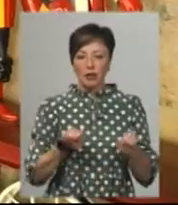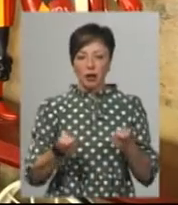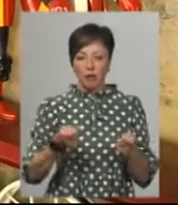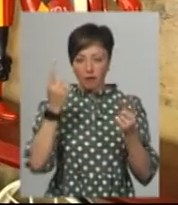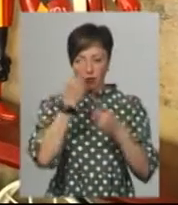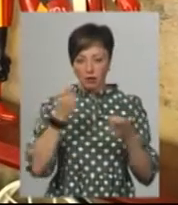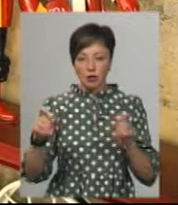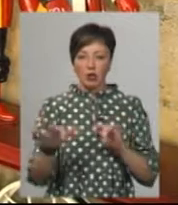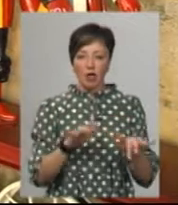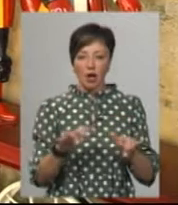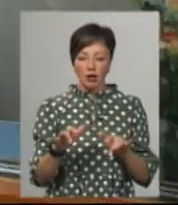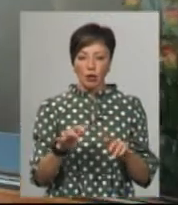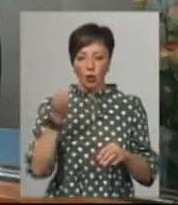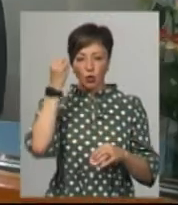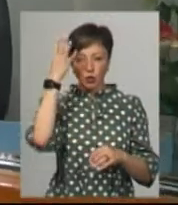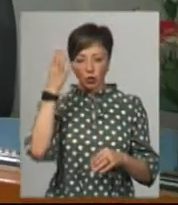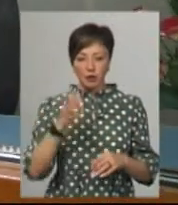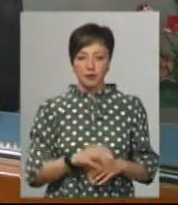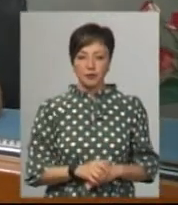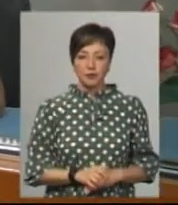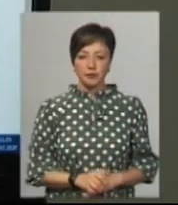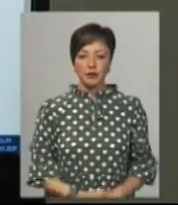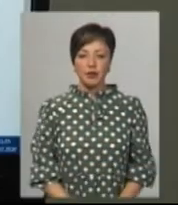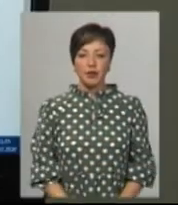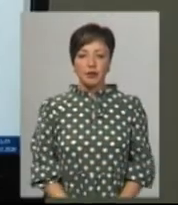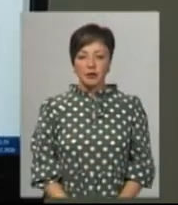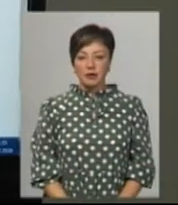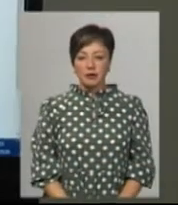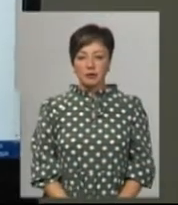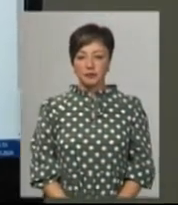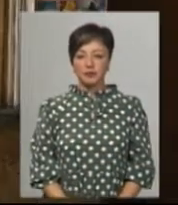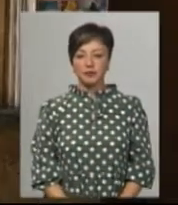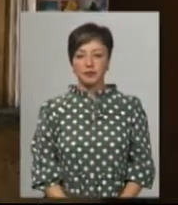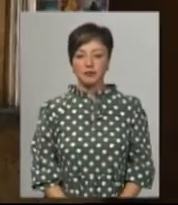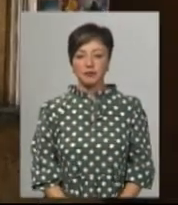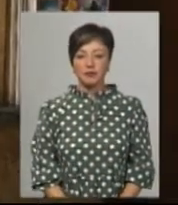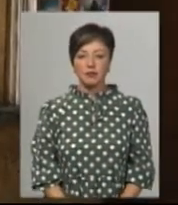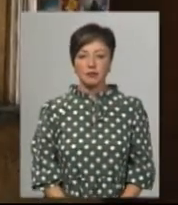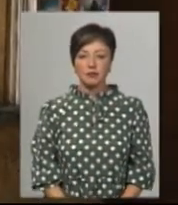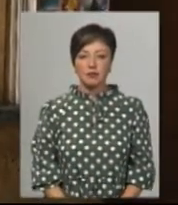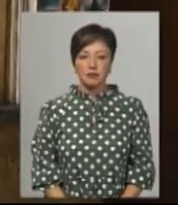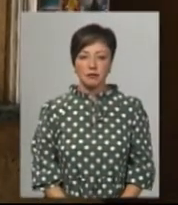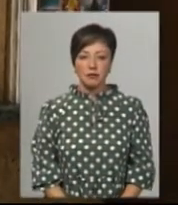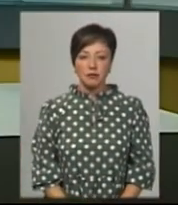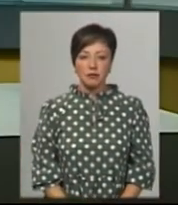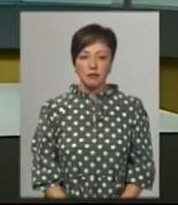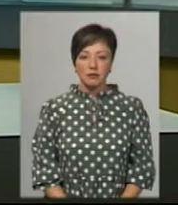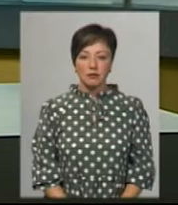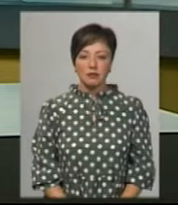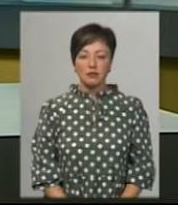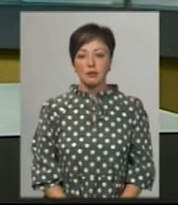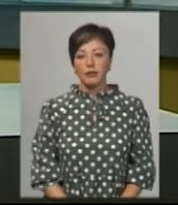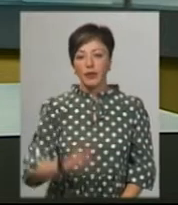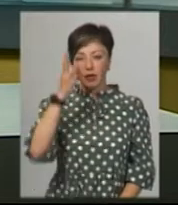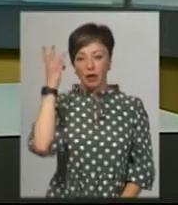департаменту інформаційної діяльності та культури Інна Михайлова. Анастасія Збродова, Олександр Горішевський. Новини на Суспільному. Хмельницький.